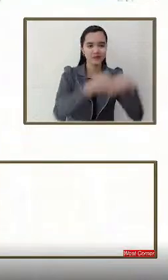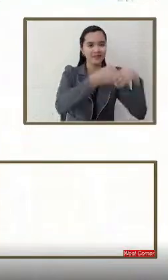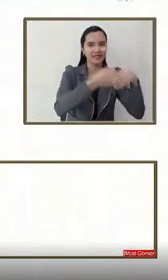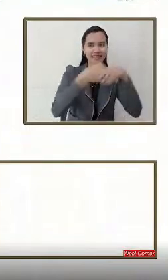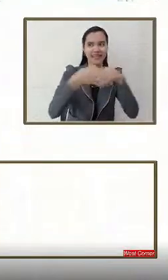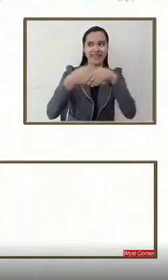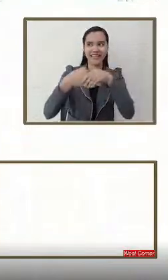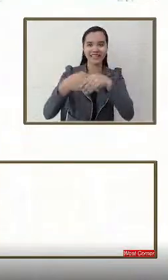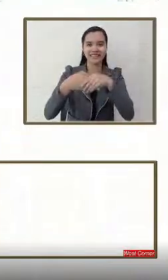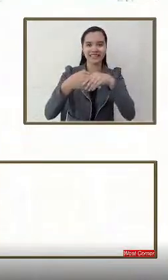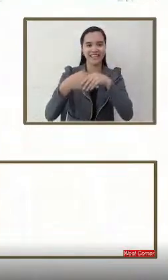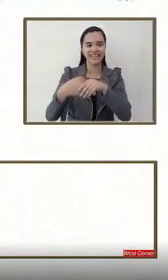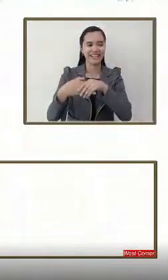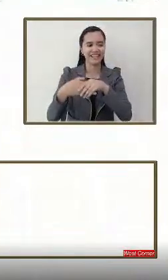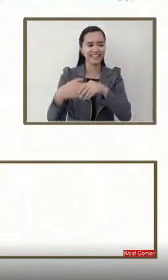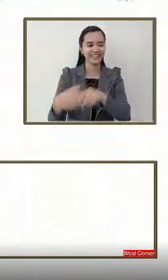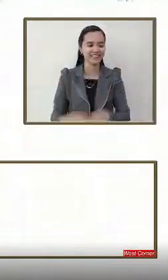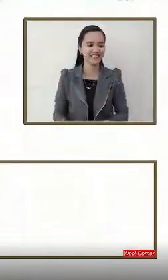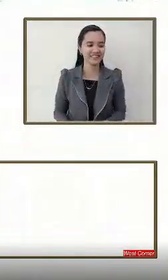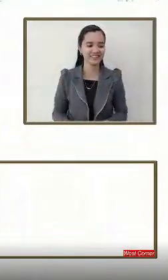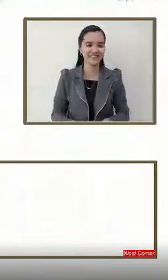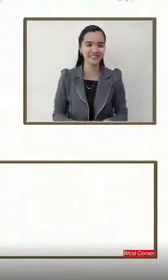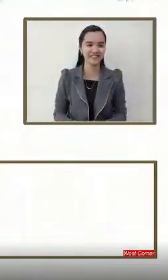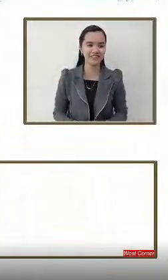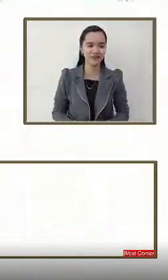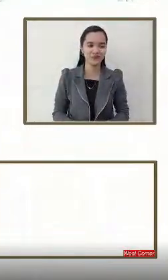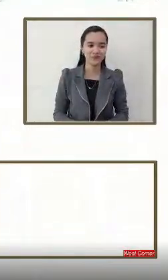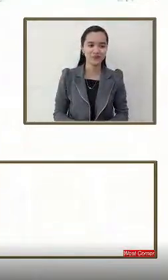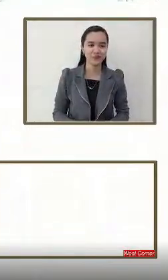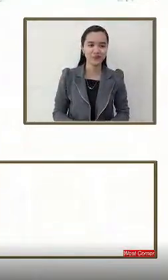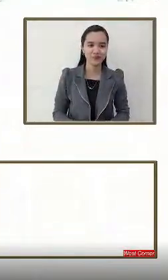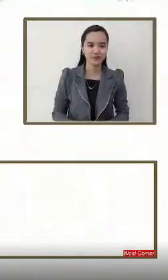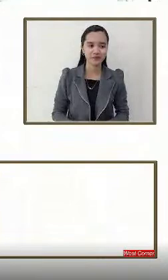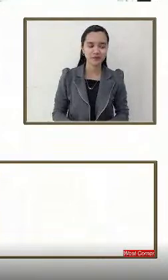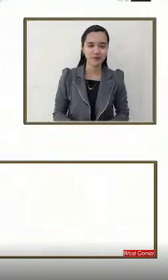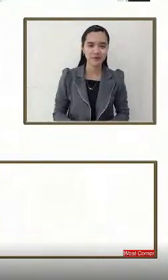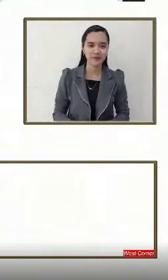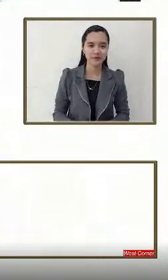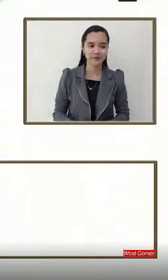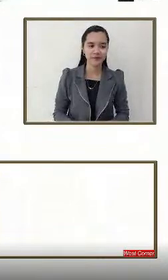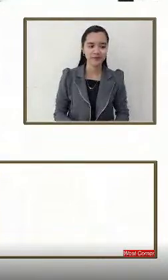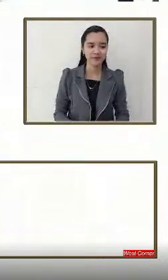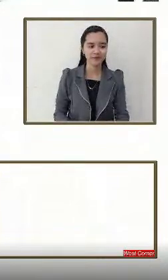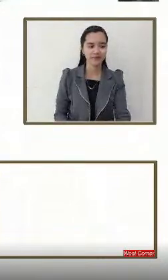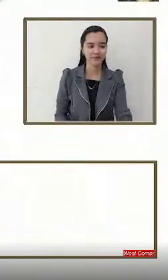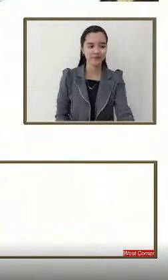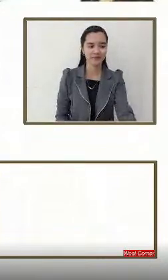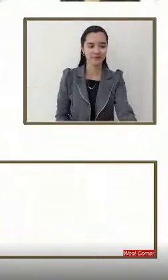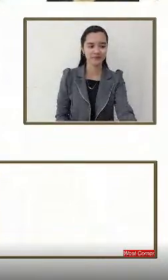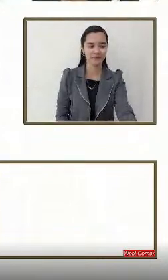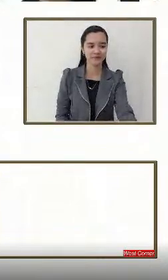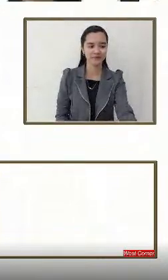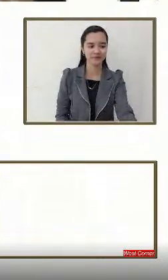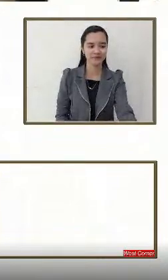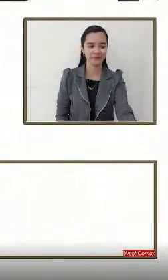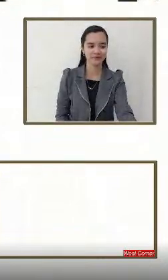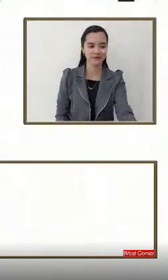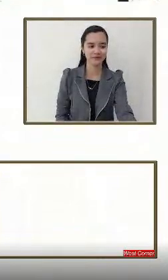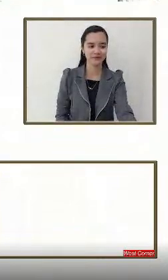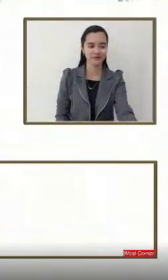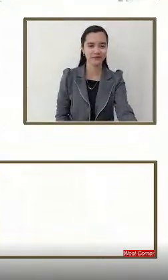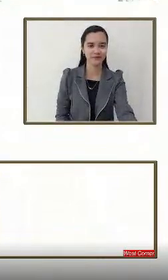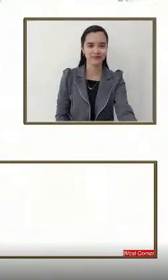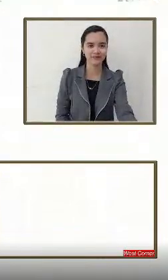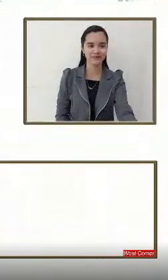nyo, yung hindi nyo nakakasama sa bahay. O, sa ibang area, kayo, stay. Eh, dito, hindi yan yung magkamay dito. O, marami kayong pwedeng